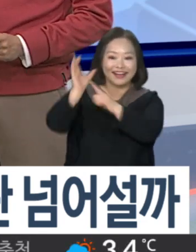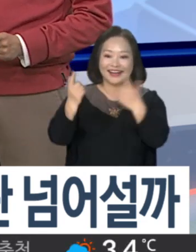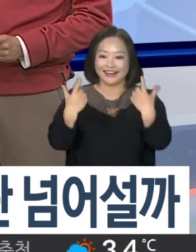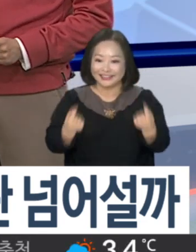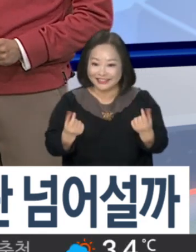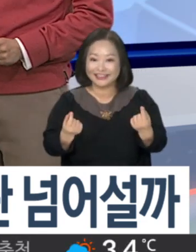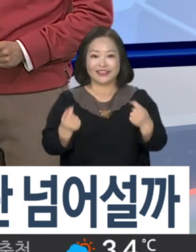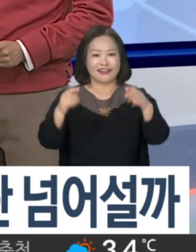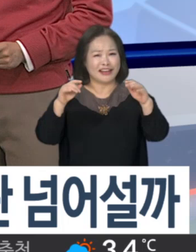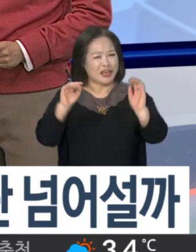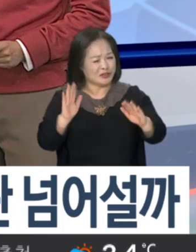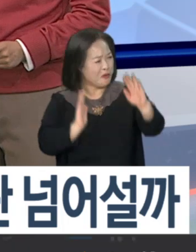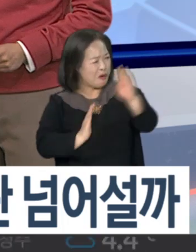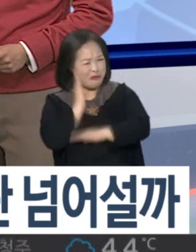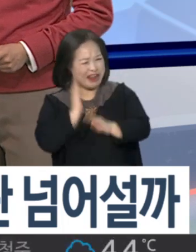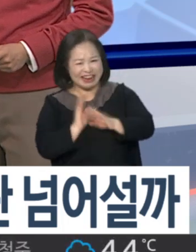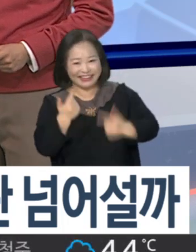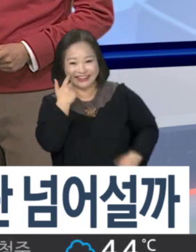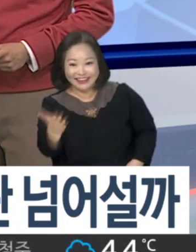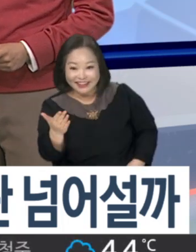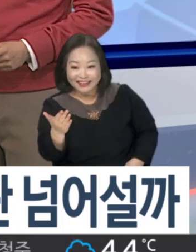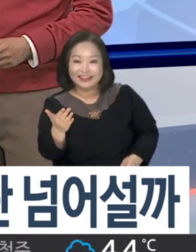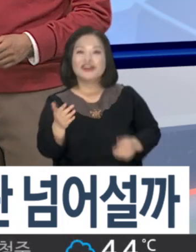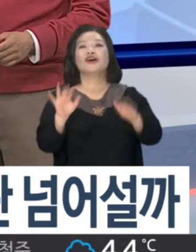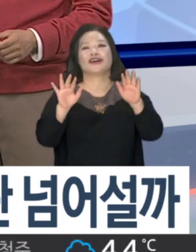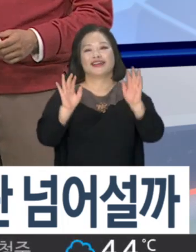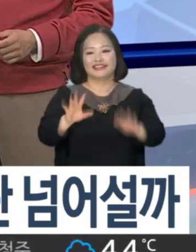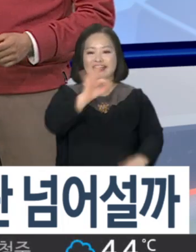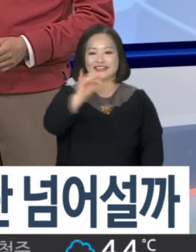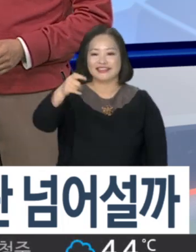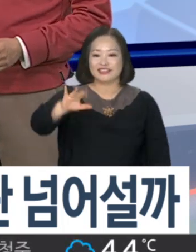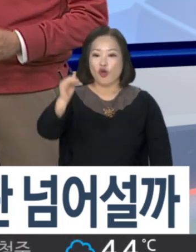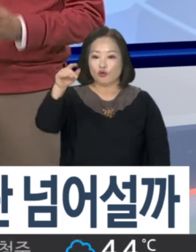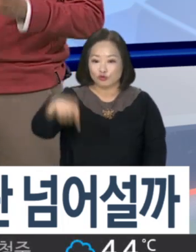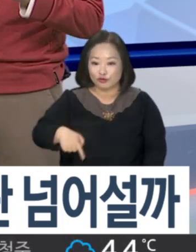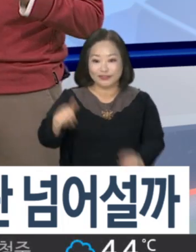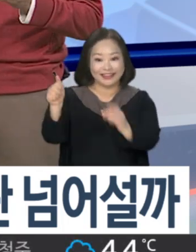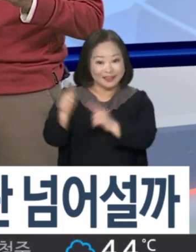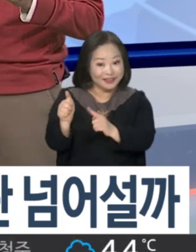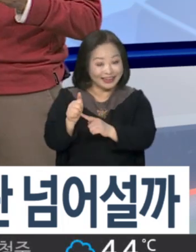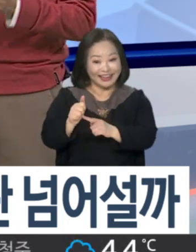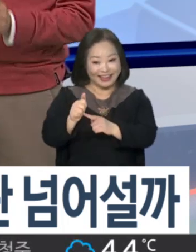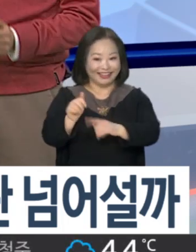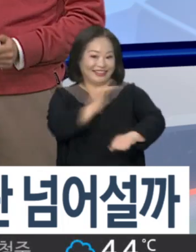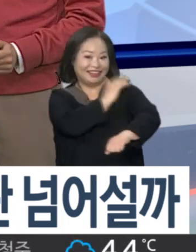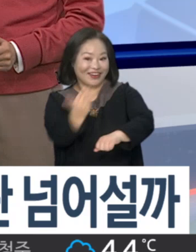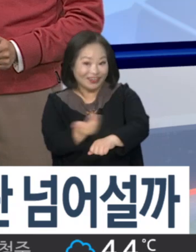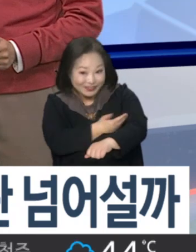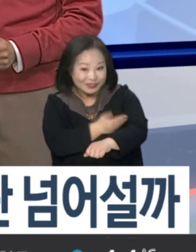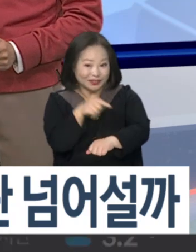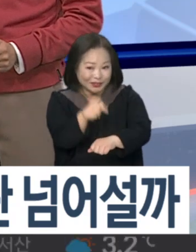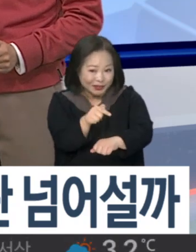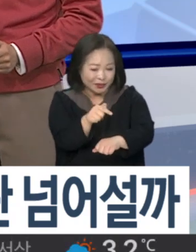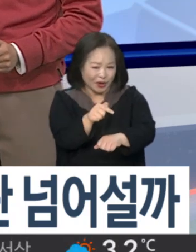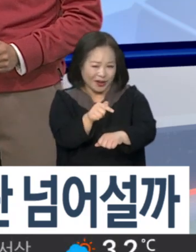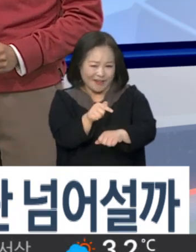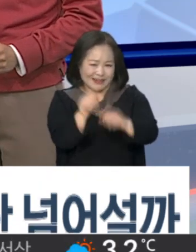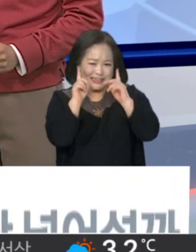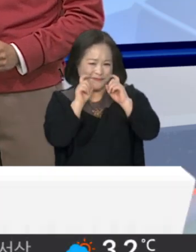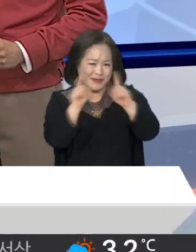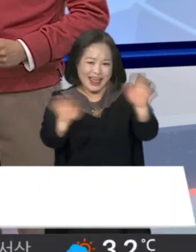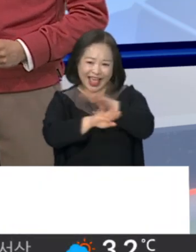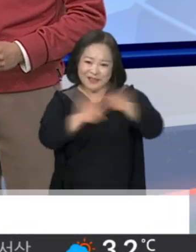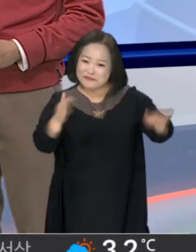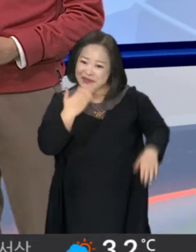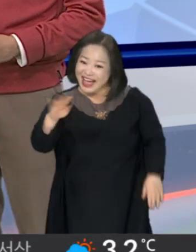이른바 좀 오버페이 아니냐는 지적도 나오고 있는데요. 과연 이정우 선수가 실력으로 이러한 일각의 우려를 잠재울 수 있을지